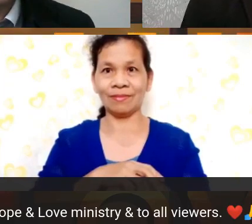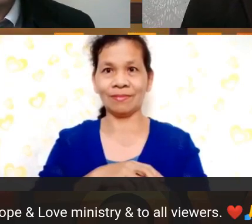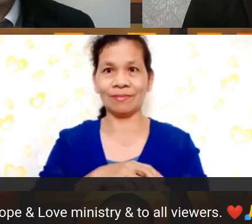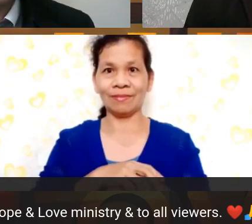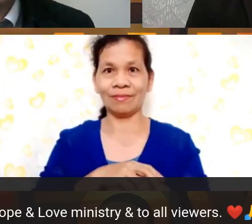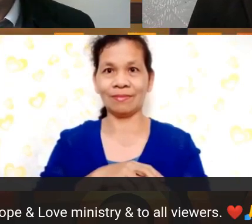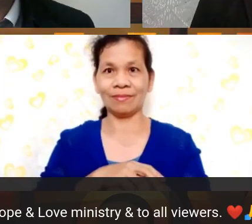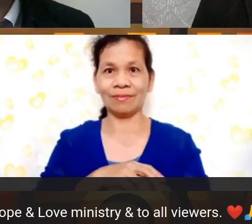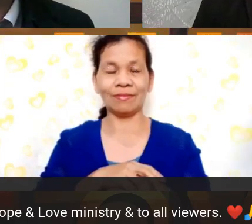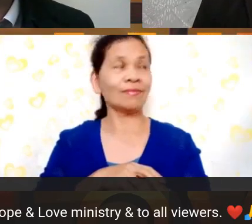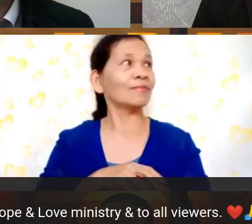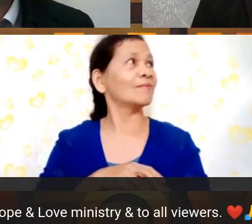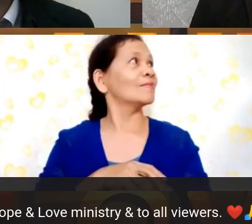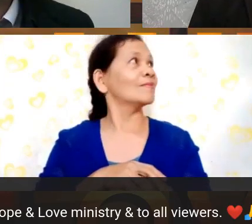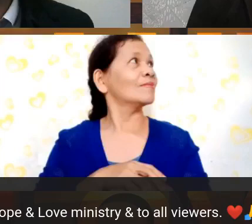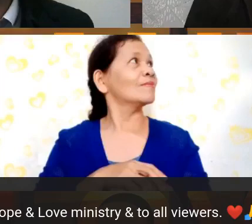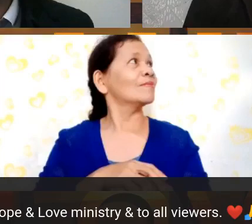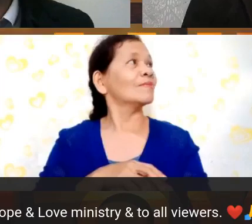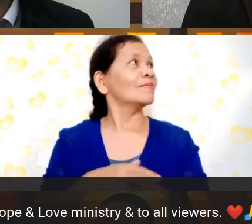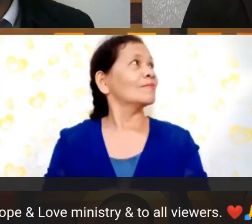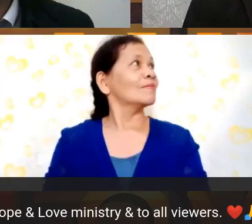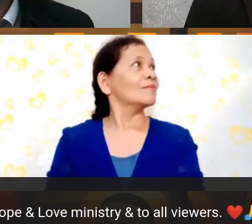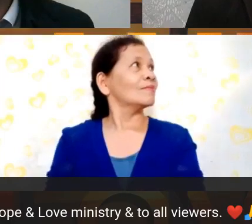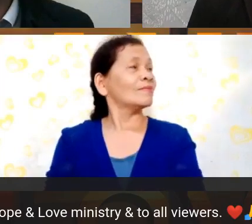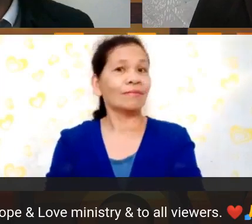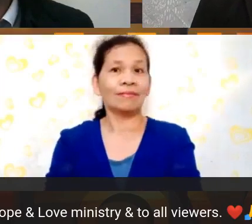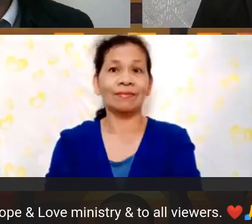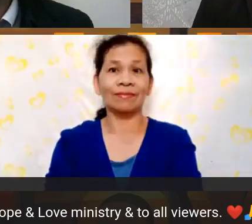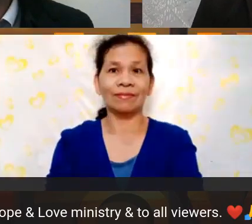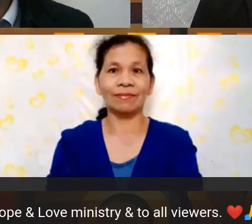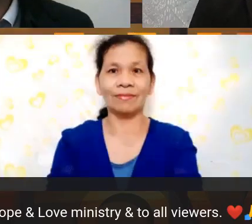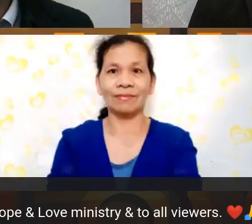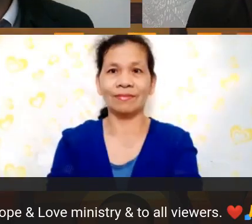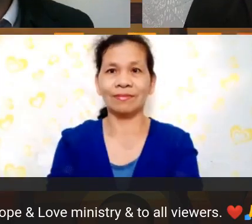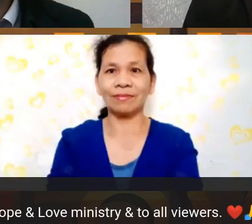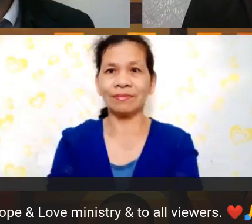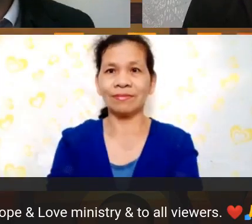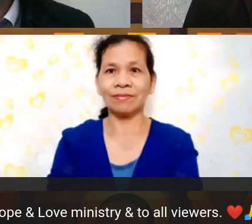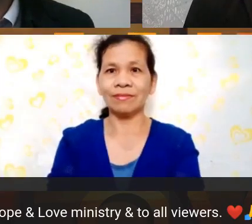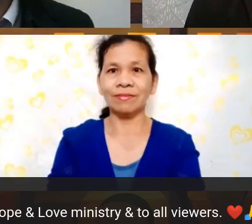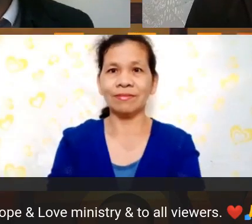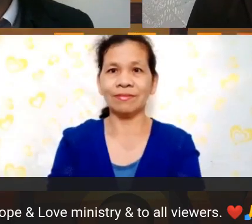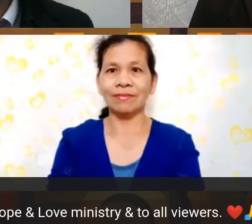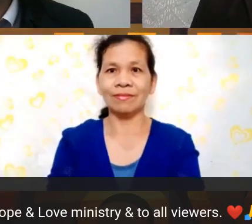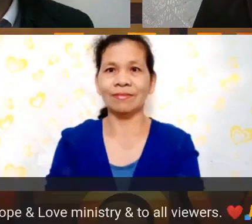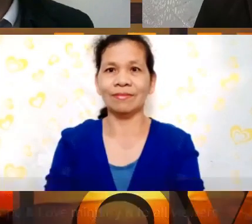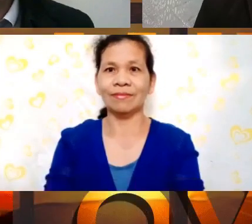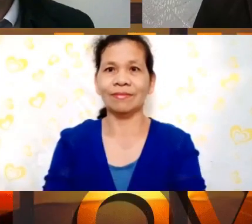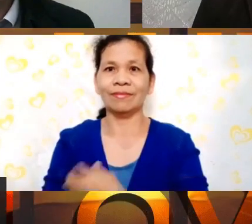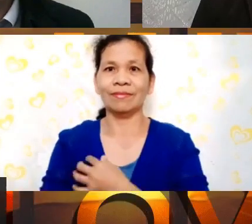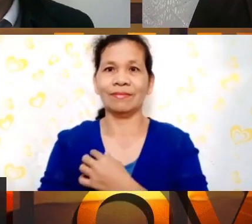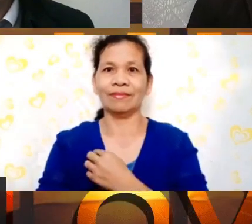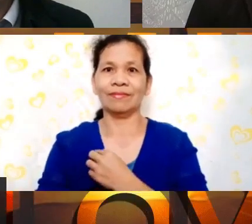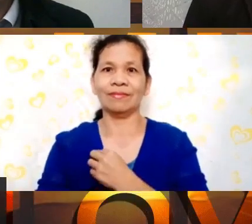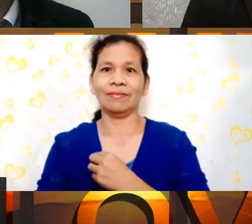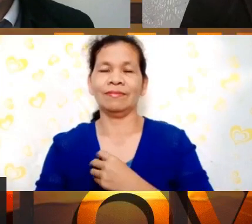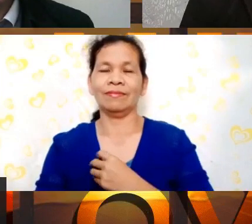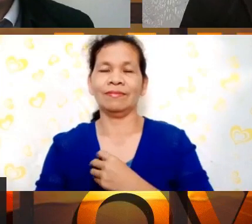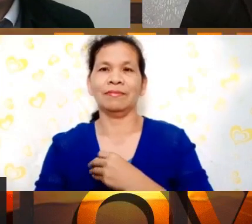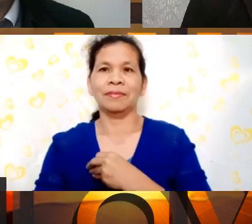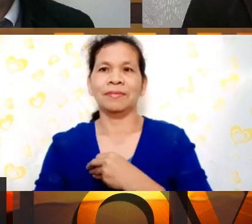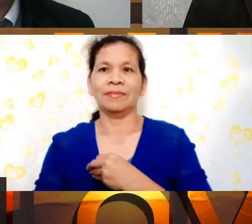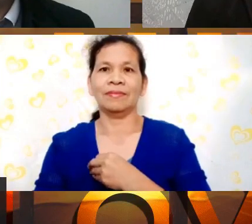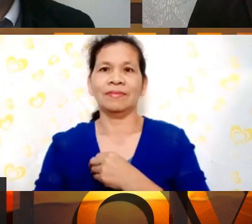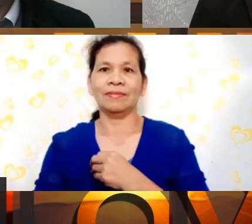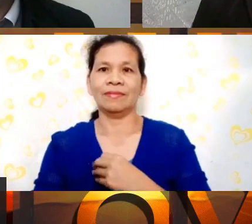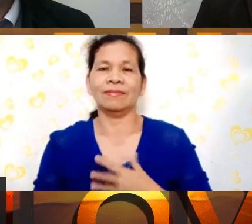nawa nga ang ating mga kapatid, mga kaibigang Dev ay patuloy na makinabang sa atin pong mga paglilingkod. At